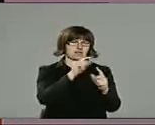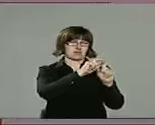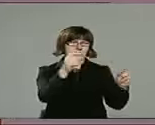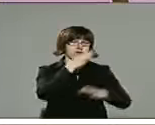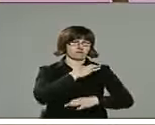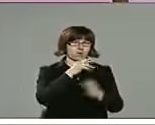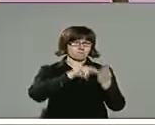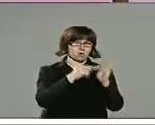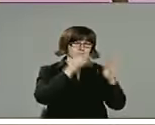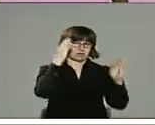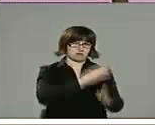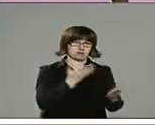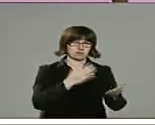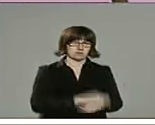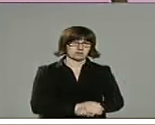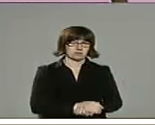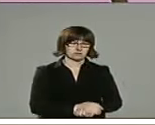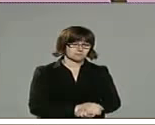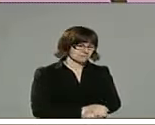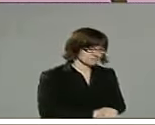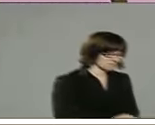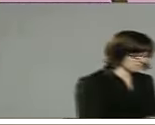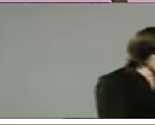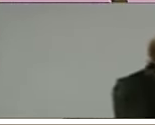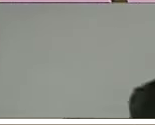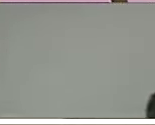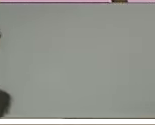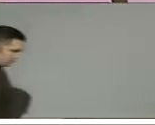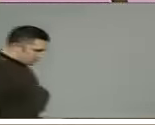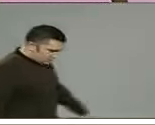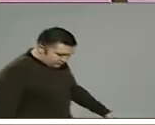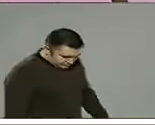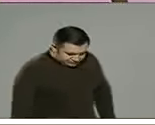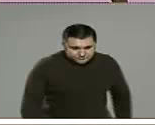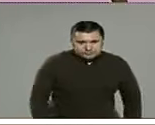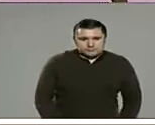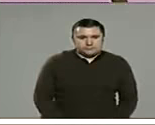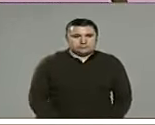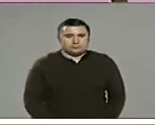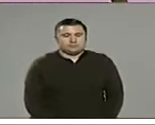in der Politik.